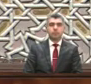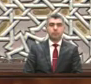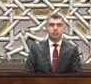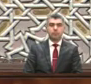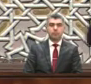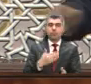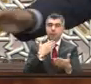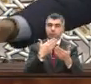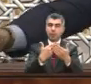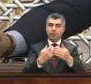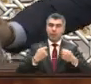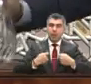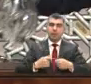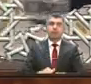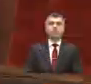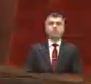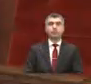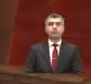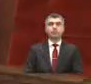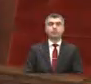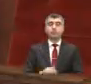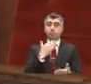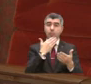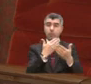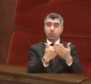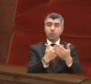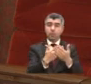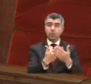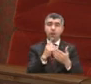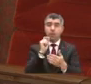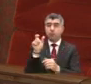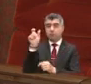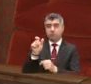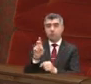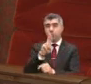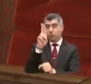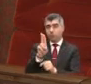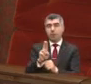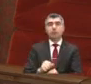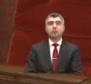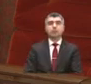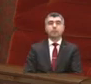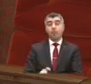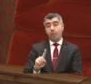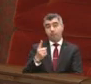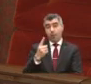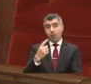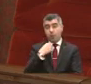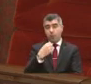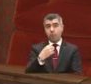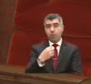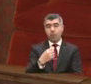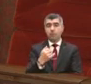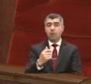شكرا سيد الرئيس، سيدات والسادة النواب، شكر سيد النائب المحترم على هذا السؤال. بداية تنبغي نأكد أن وزارة